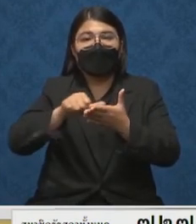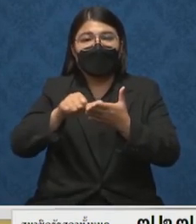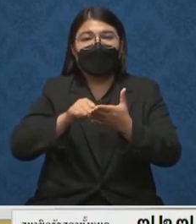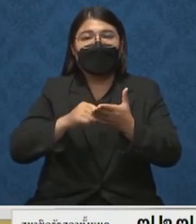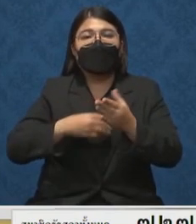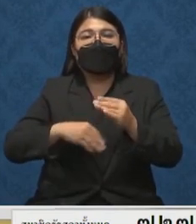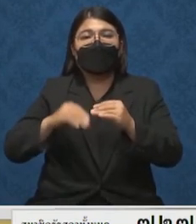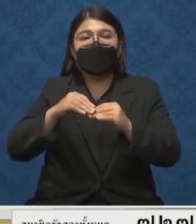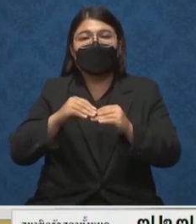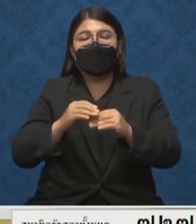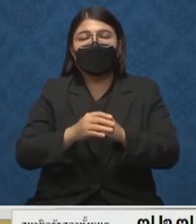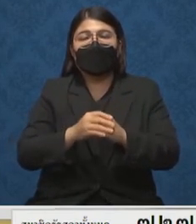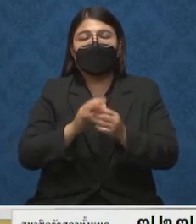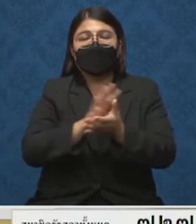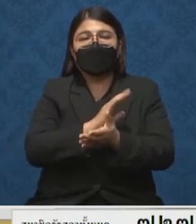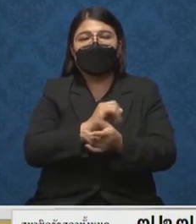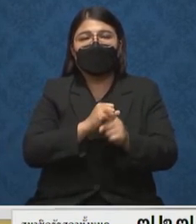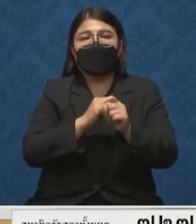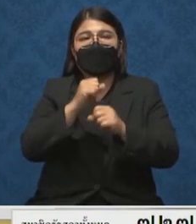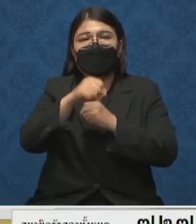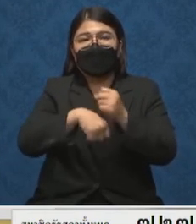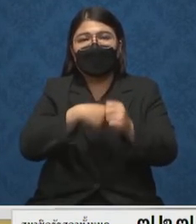บับที่ พอสอ